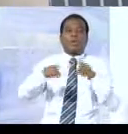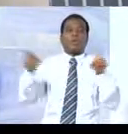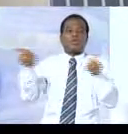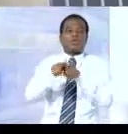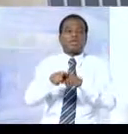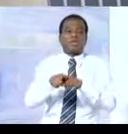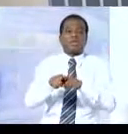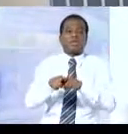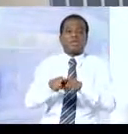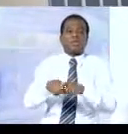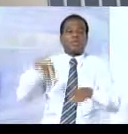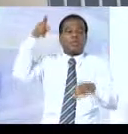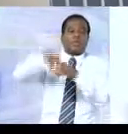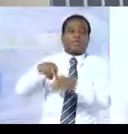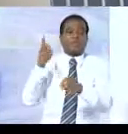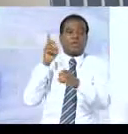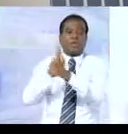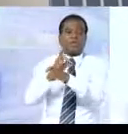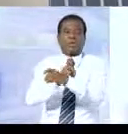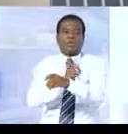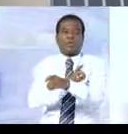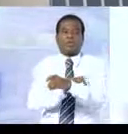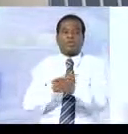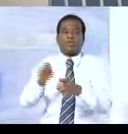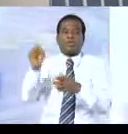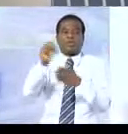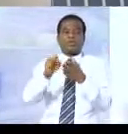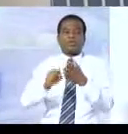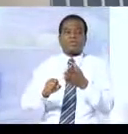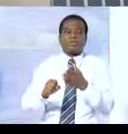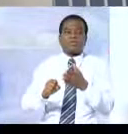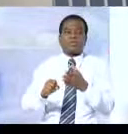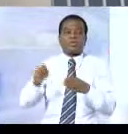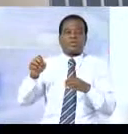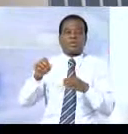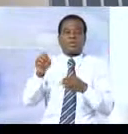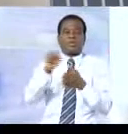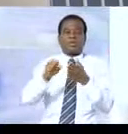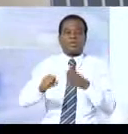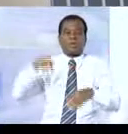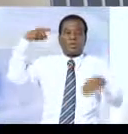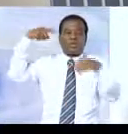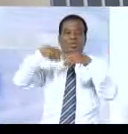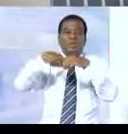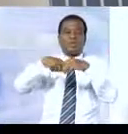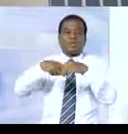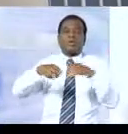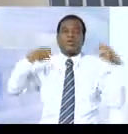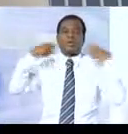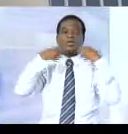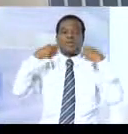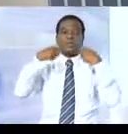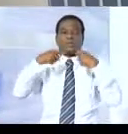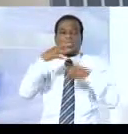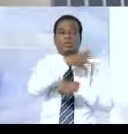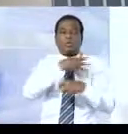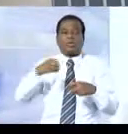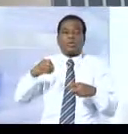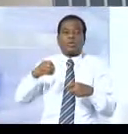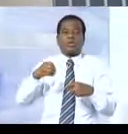de participer au développement même d'autres secteurs qui sont en émergence, à savoir le secteur du pétrole et des mines et